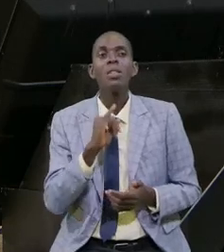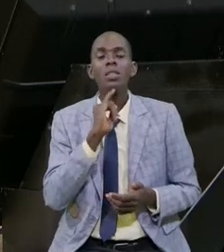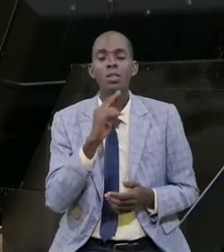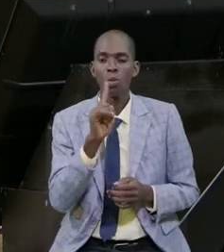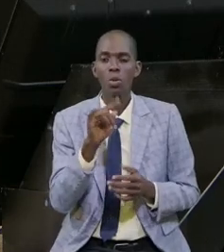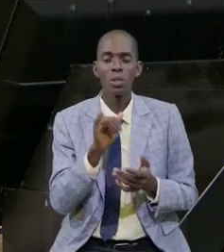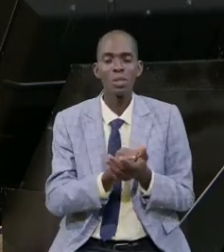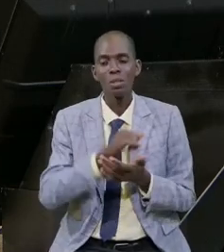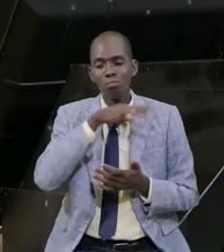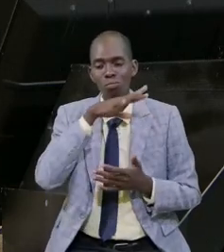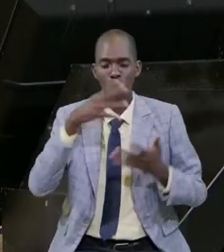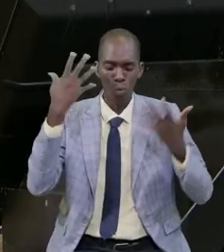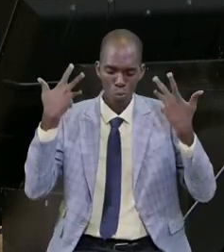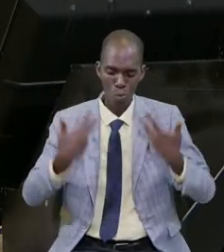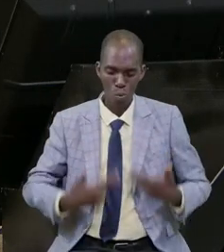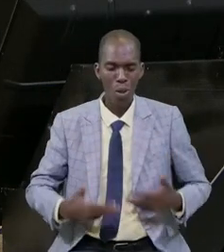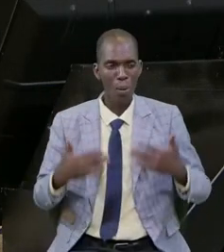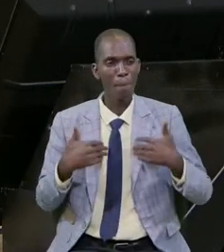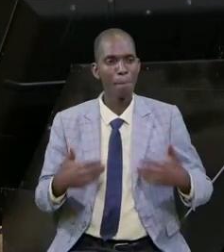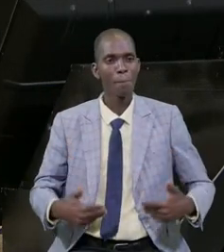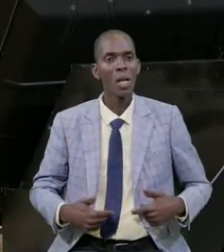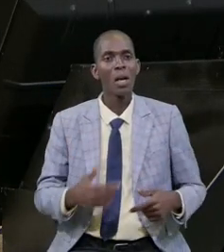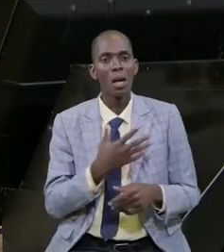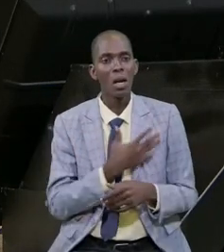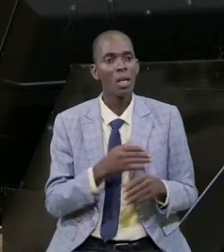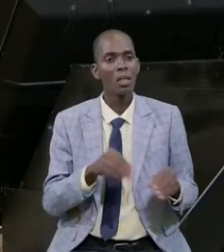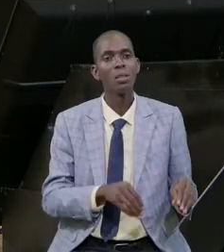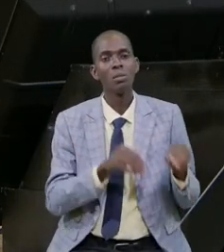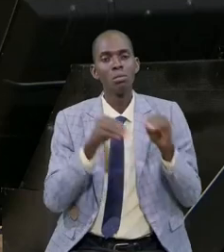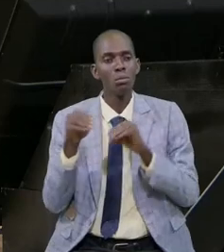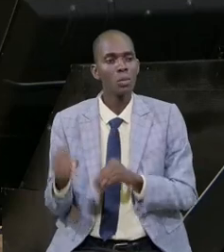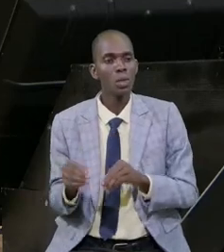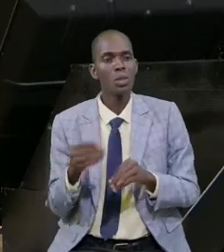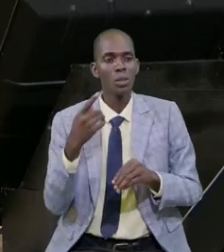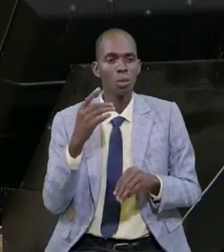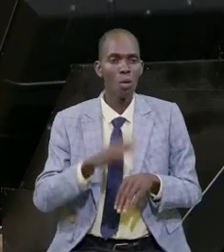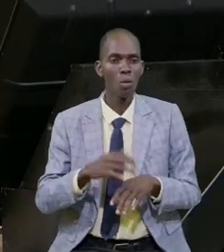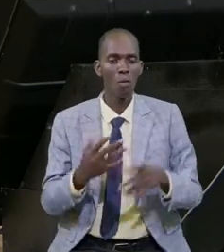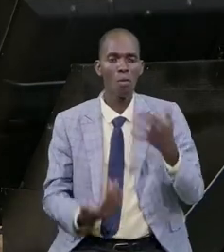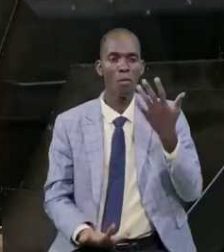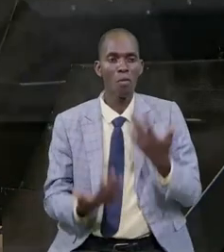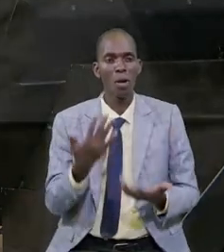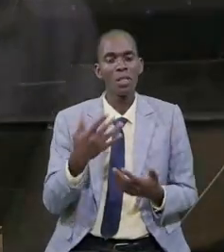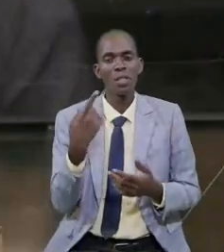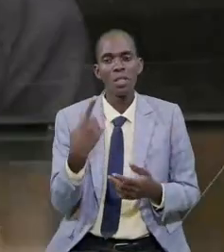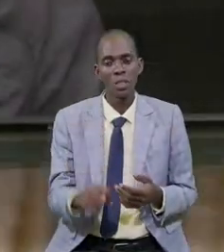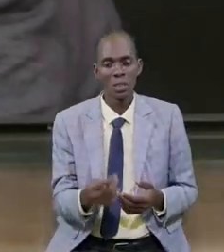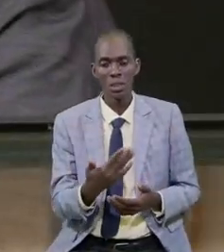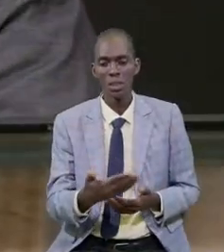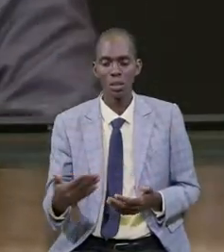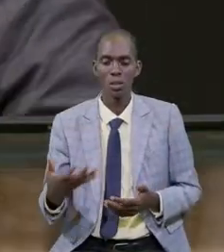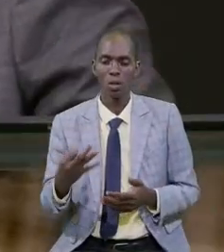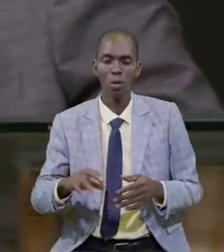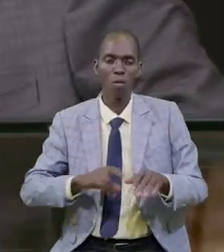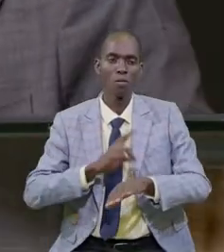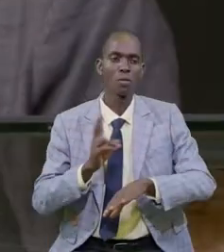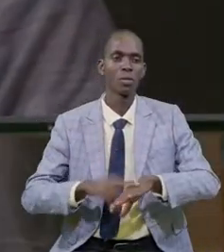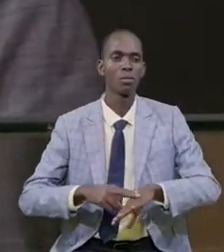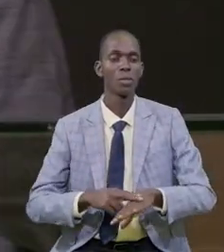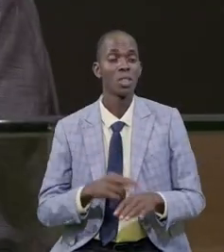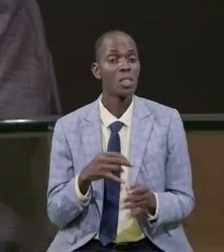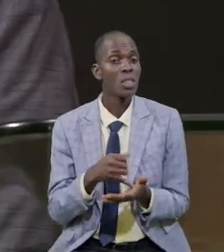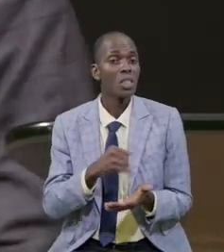elle souille tout le corps et enflammant le cours de la vie, étant elle-même enflammée par la gêne. La langue, c'est